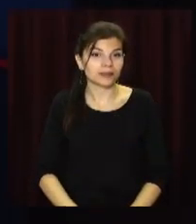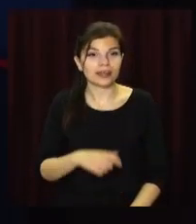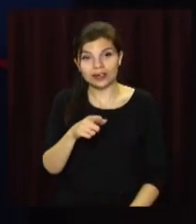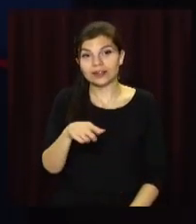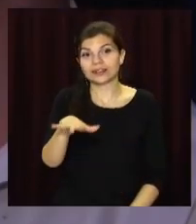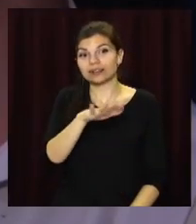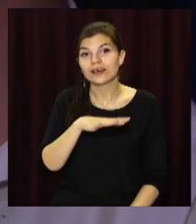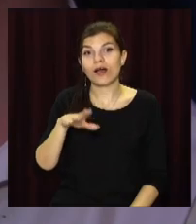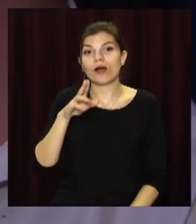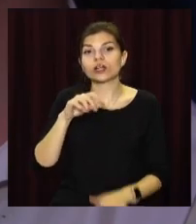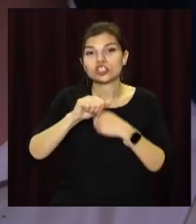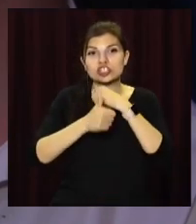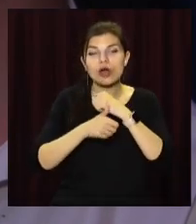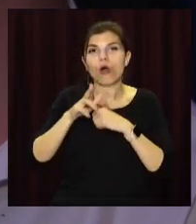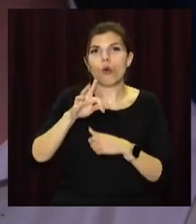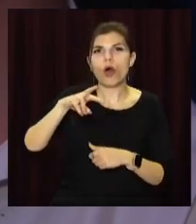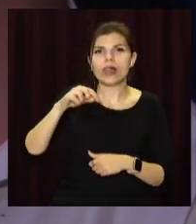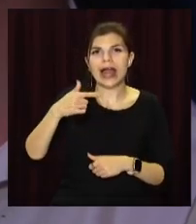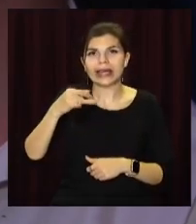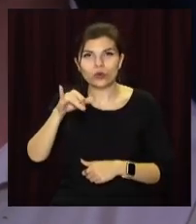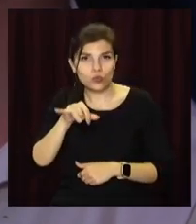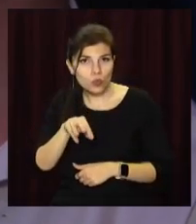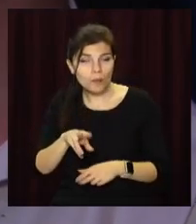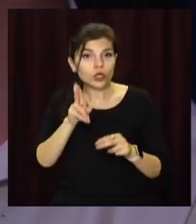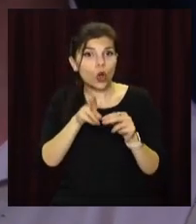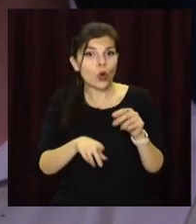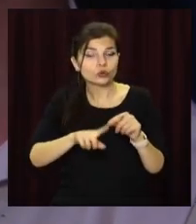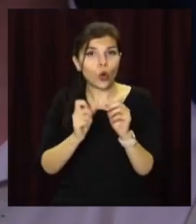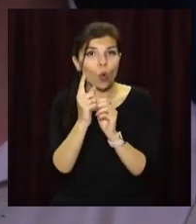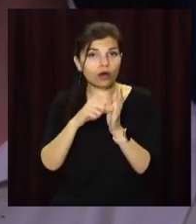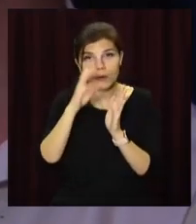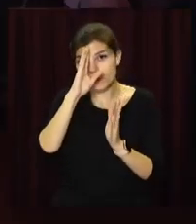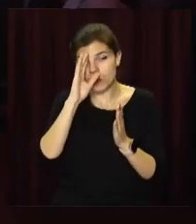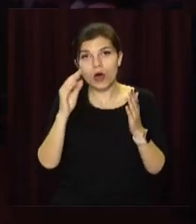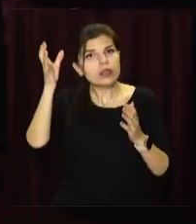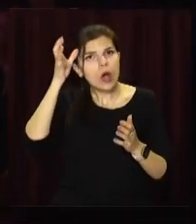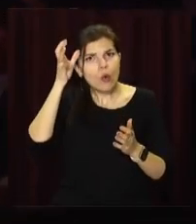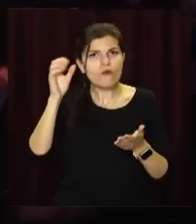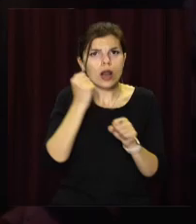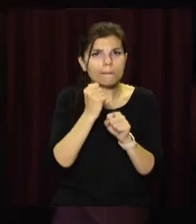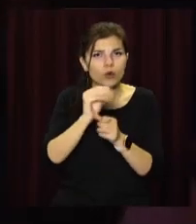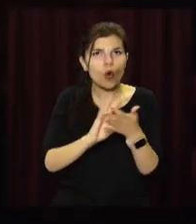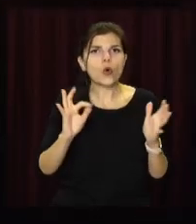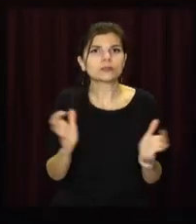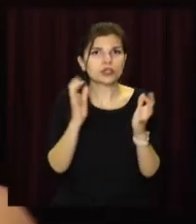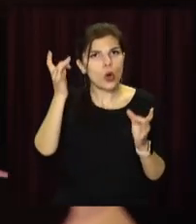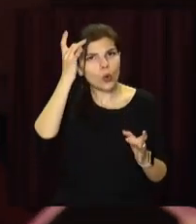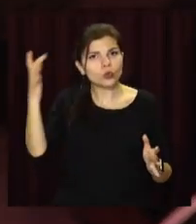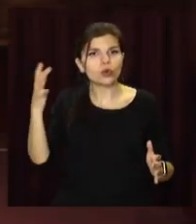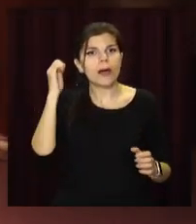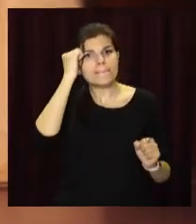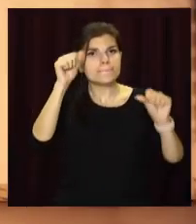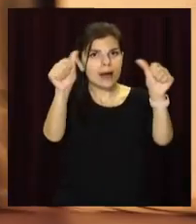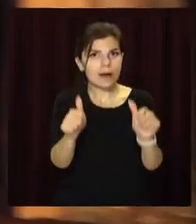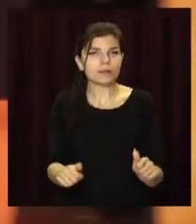колегіумі Кам'янського, закінчує 11 клас. Хлопець написав наукову роботу про збереження культурних пам'яток Близького Сходу. За